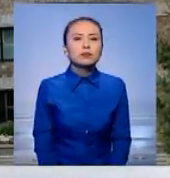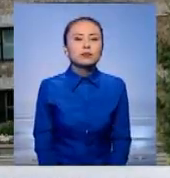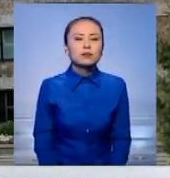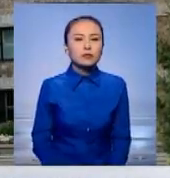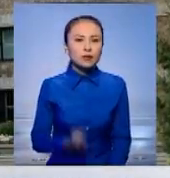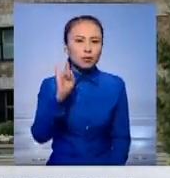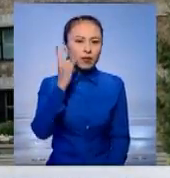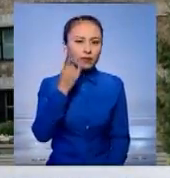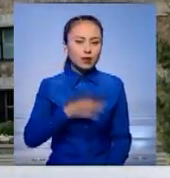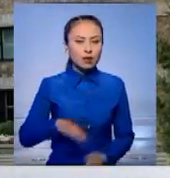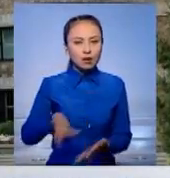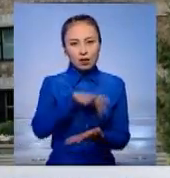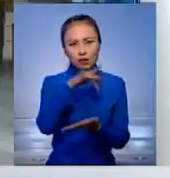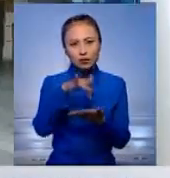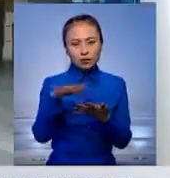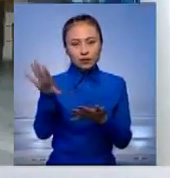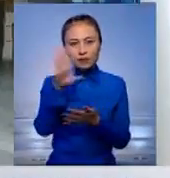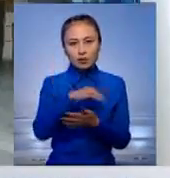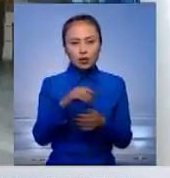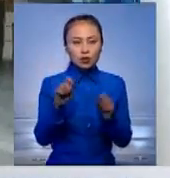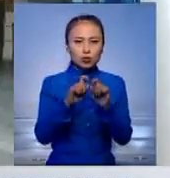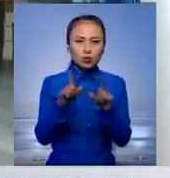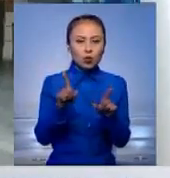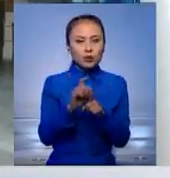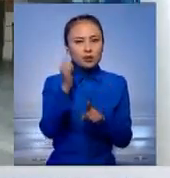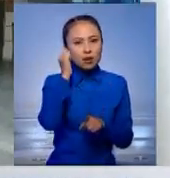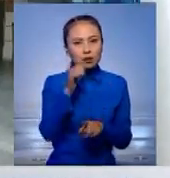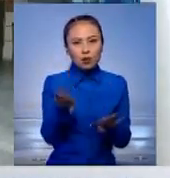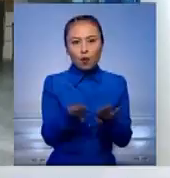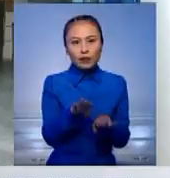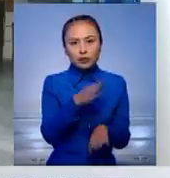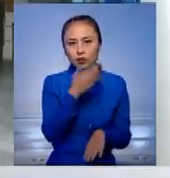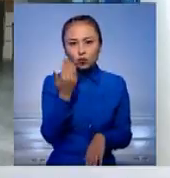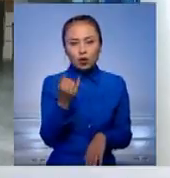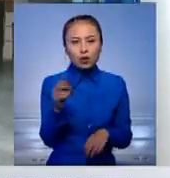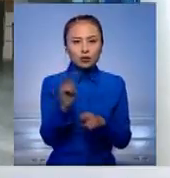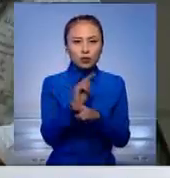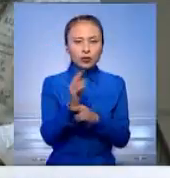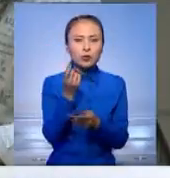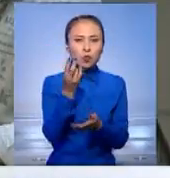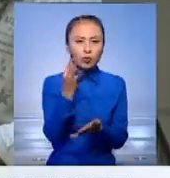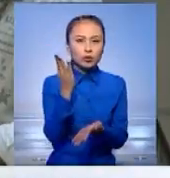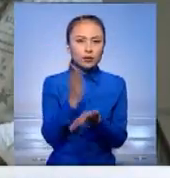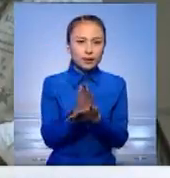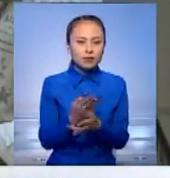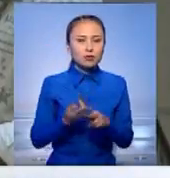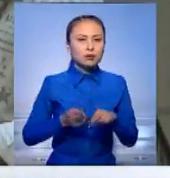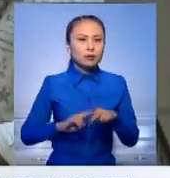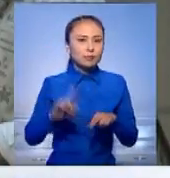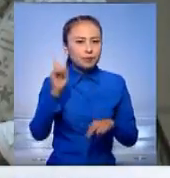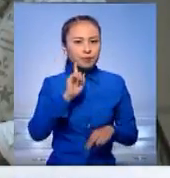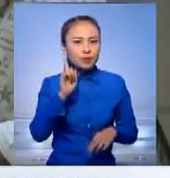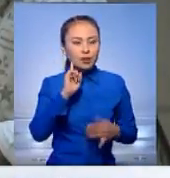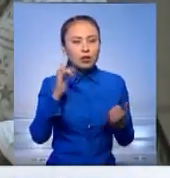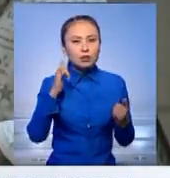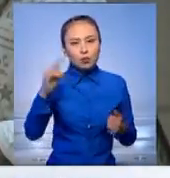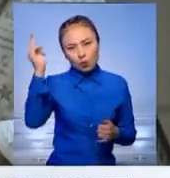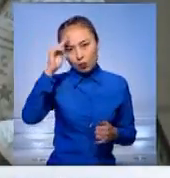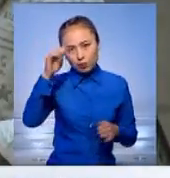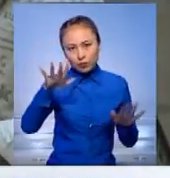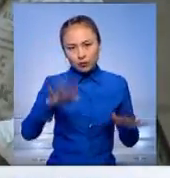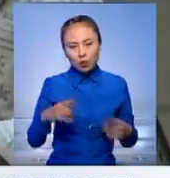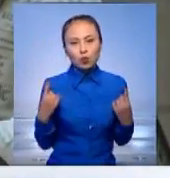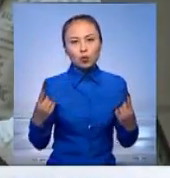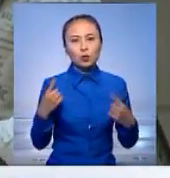Павлодар қаласында апатты жағдайдағы мектептер жоқ, десе де жөндеуді қажет ететін мекемелер баршылық. Науқан кезінде 32 білім беру нысаны